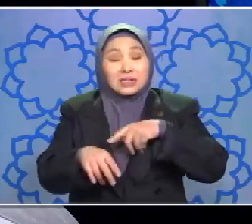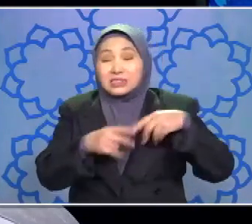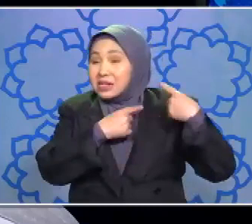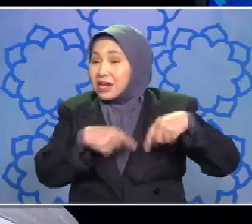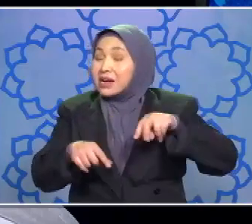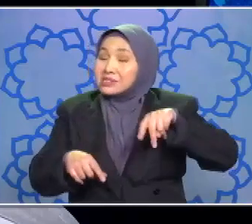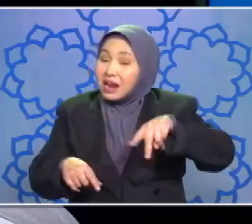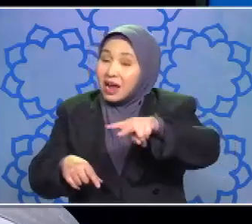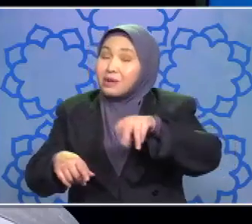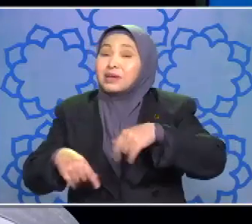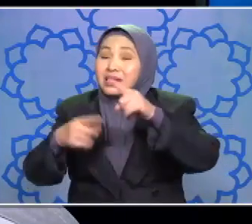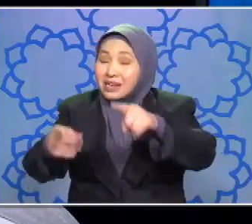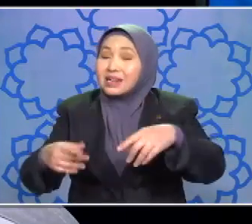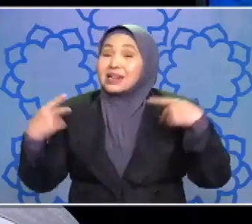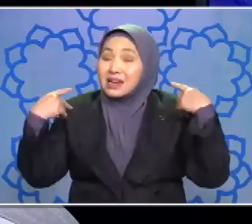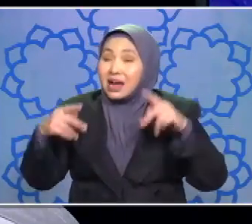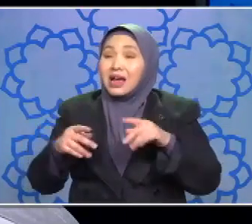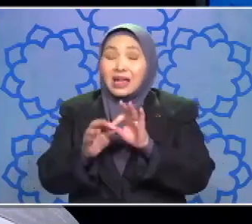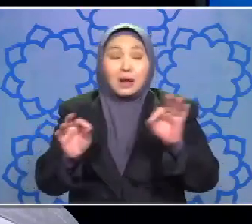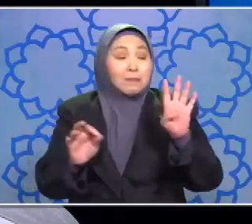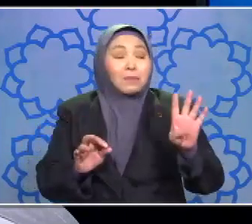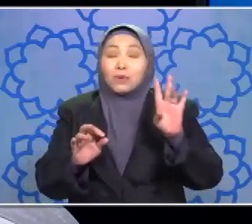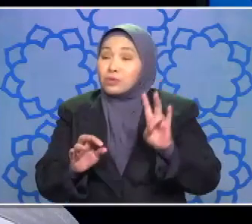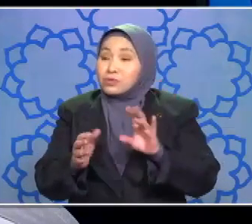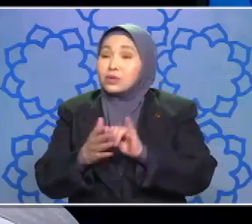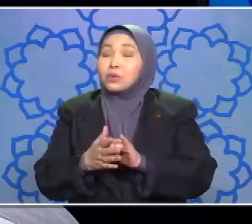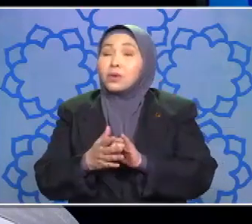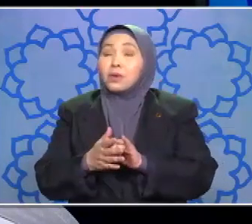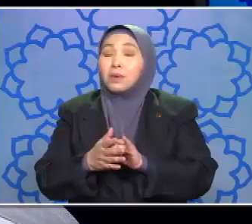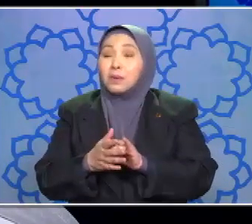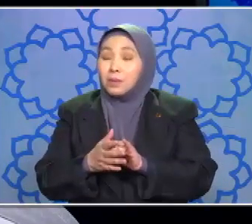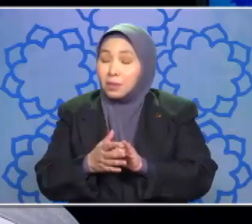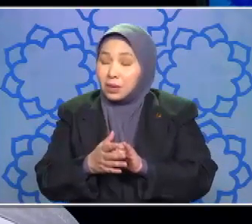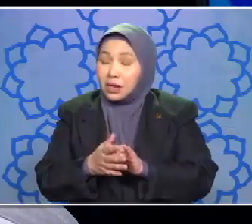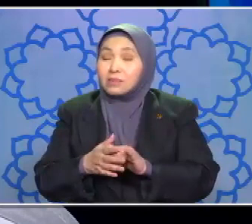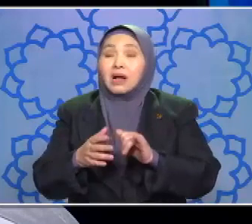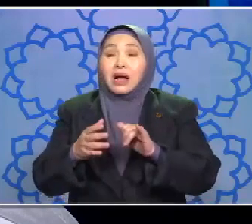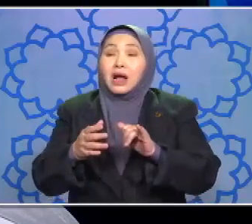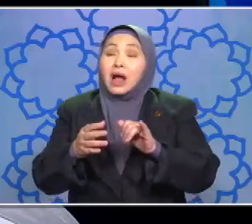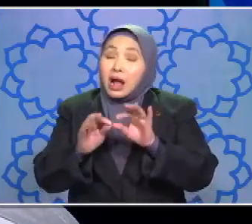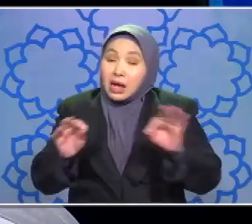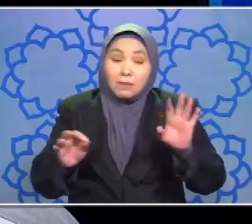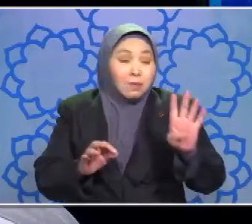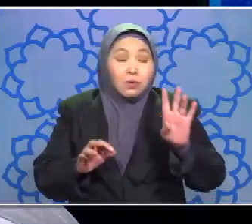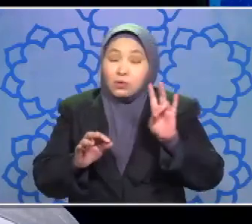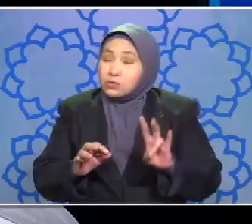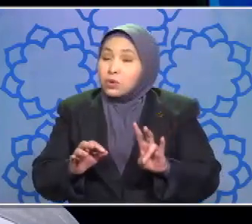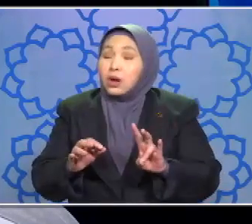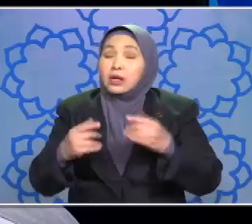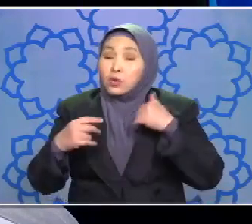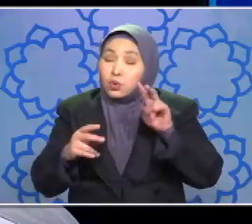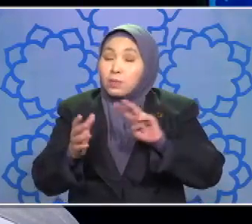ketika pergi kedai. Ayat yang ke-47 itu ketika tahawufin, ya, ketika ada dua maksud kat